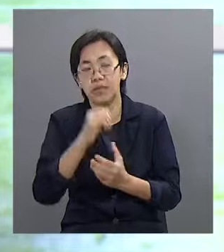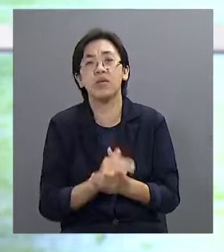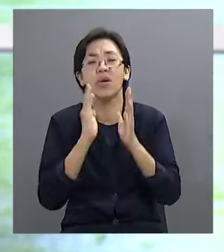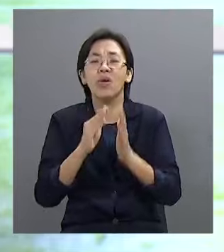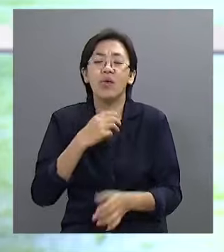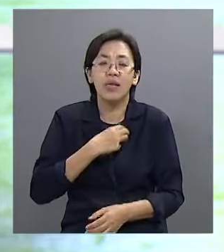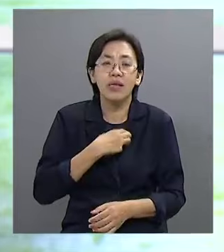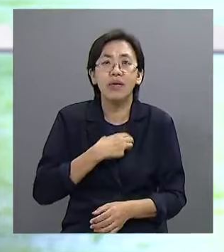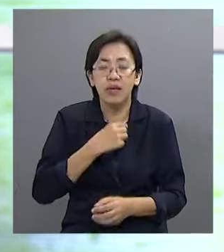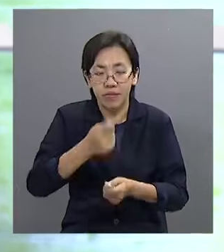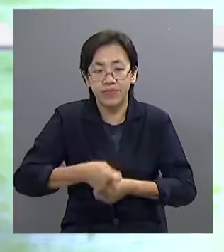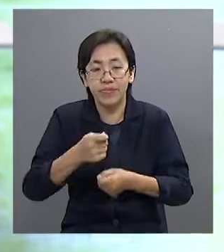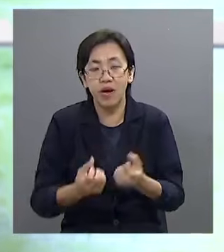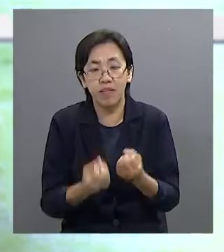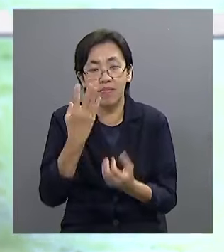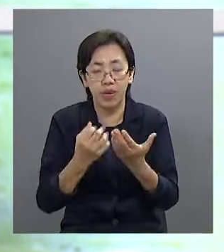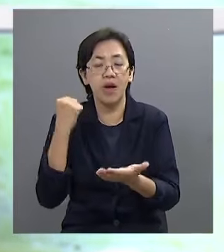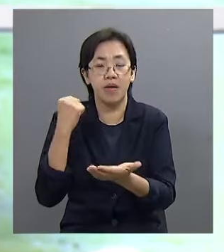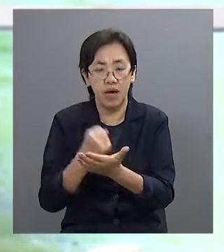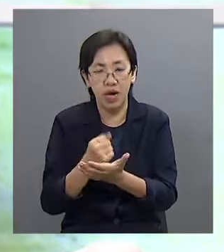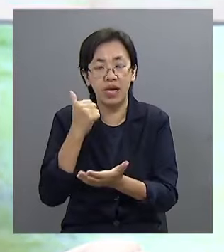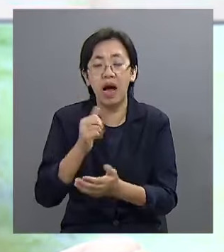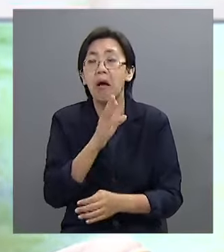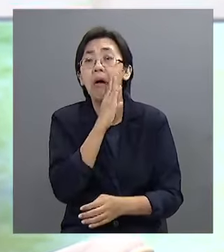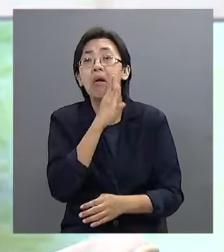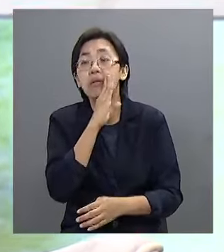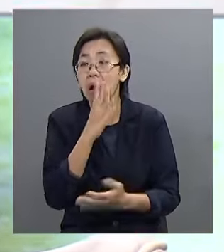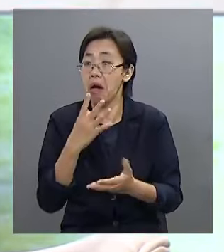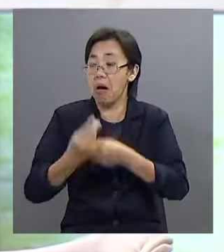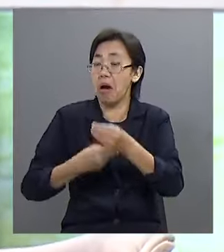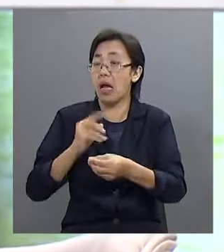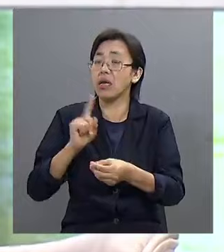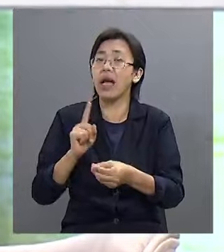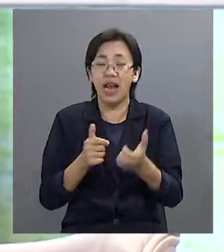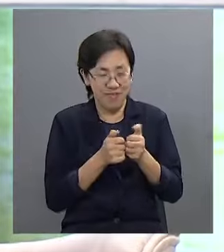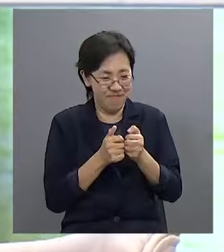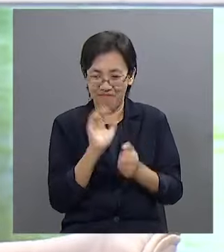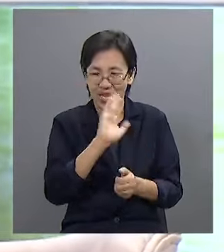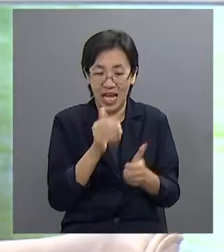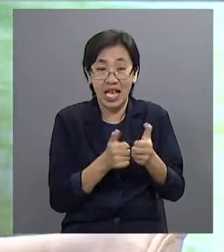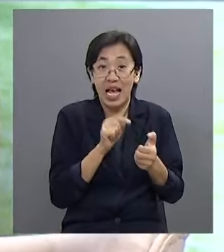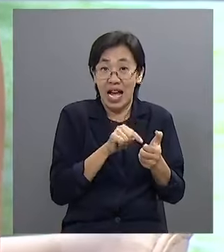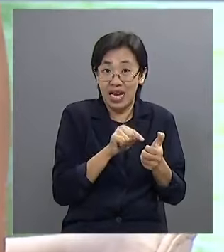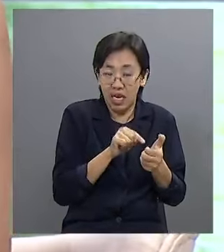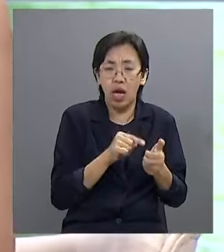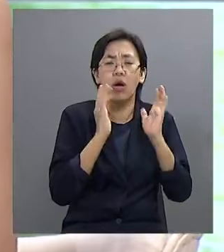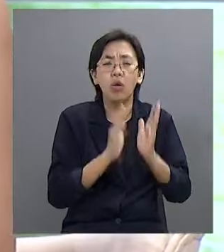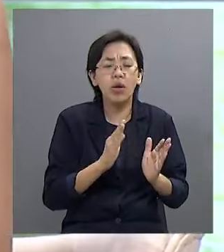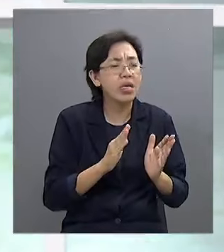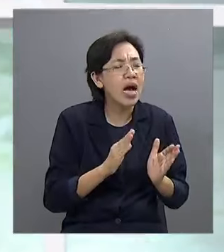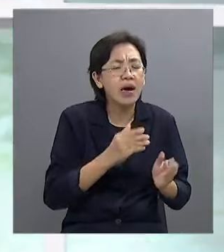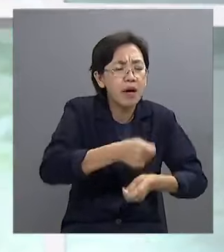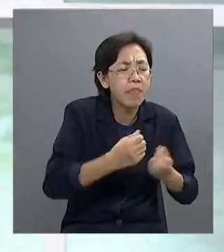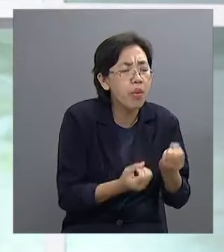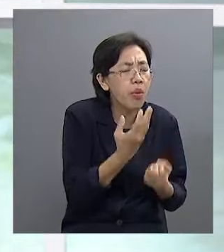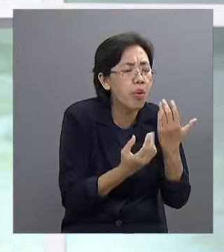ถูกต้องเหมือนเดิมนะไม่ใช่ว่าทำเชิงพาณิชย์แล้วบอกว่าเอามาแจ้งในปลูกกันไงไม่ใช่เฉพาะสำหรับในภาคครัวเรือนเท่านั้นนะคะ ต้องบอกว่าตั้